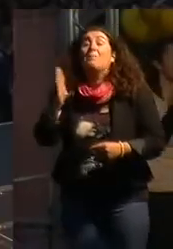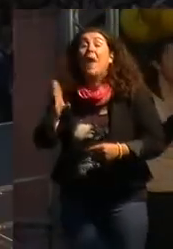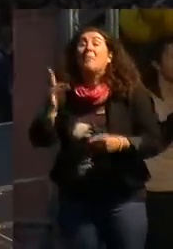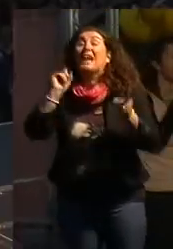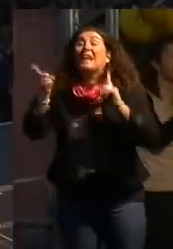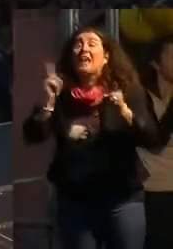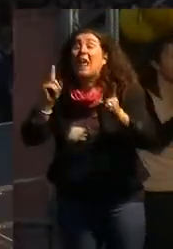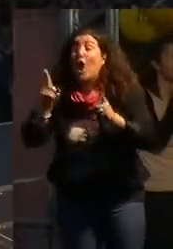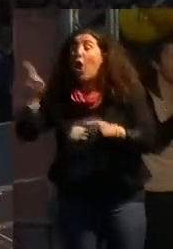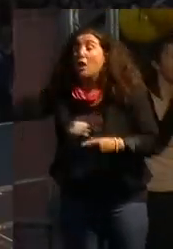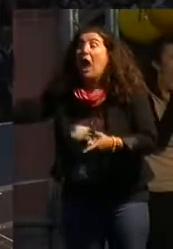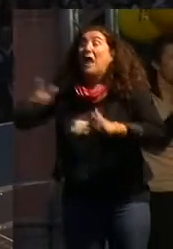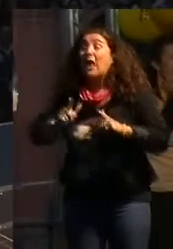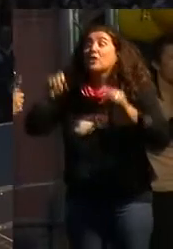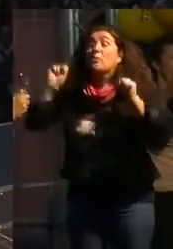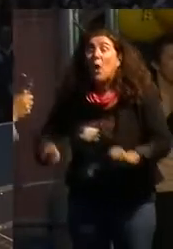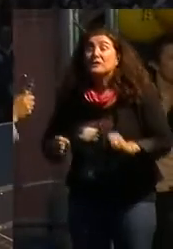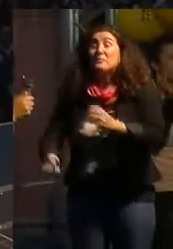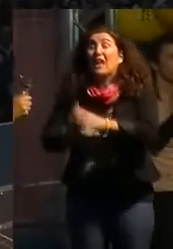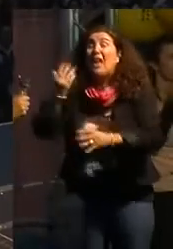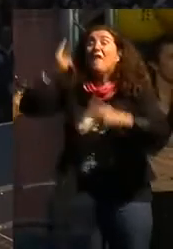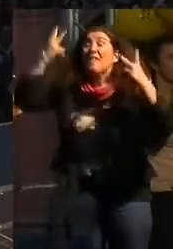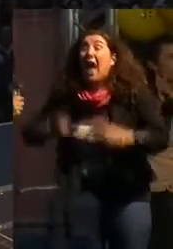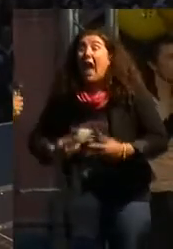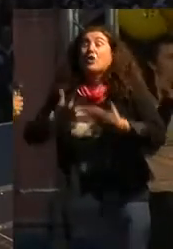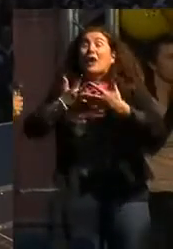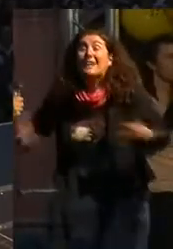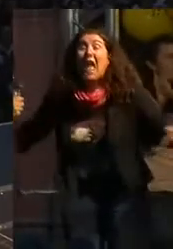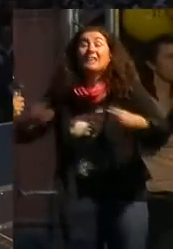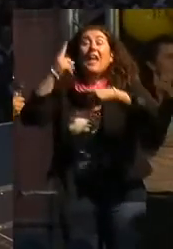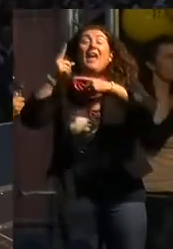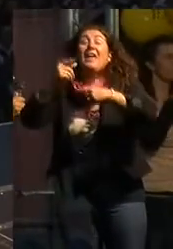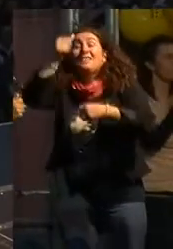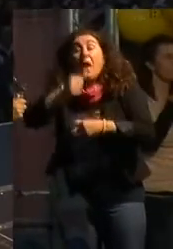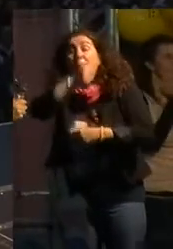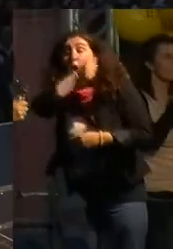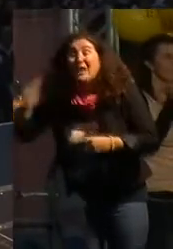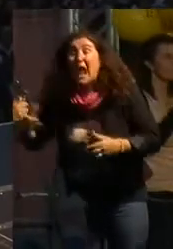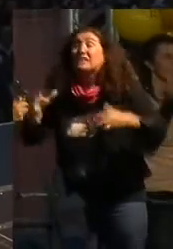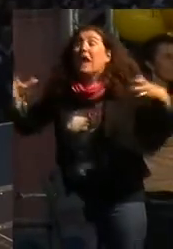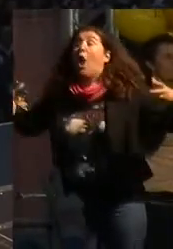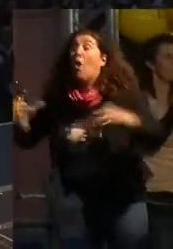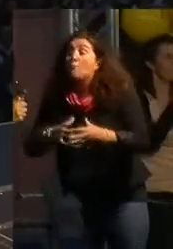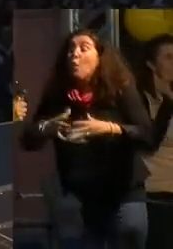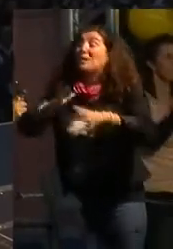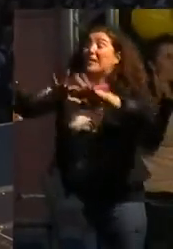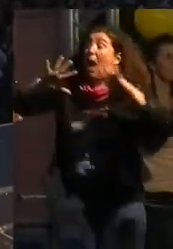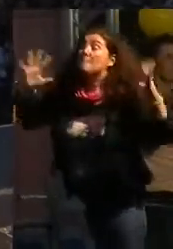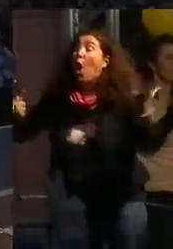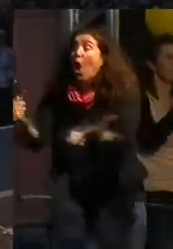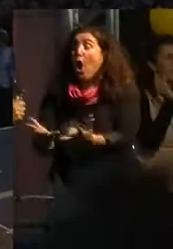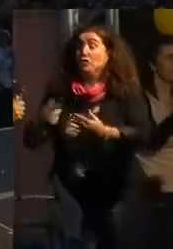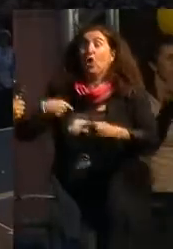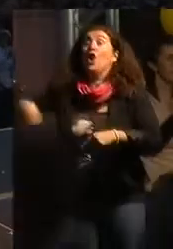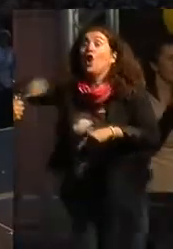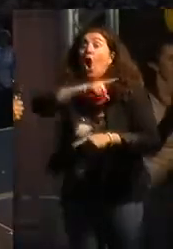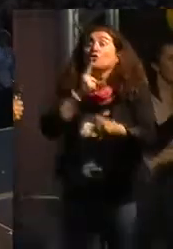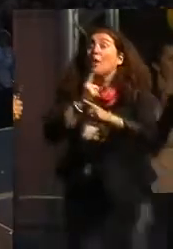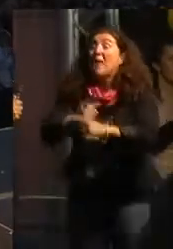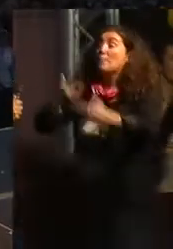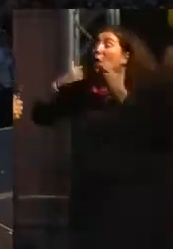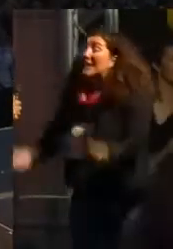più grande e bella e democratica comunità che esista al mondo e noi ne facciamo parte, ringraziatevi.